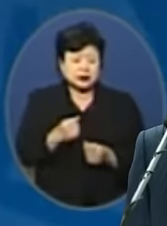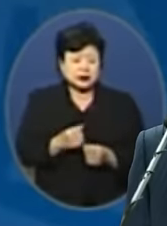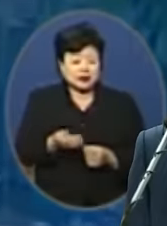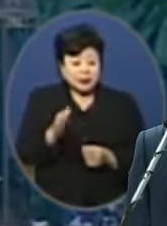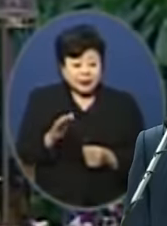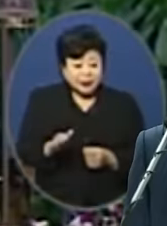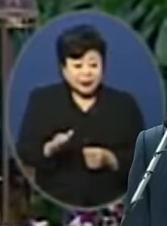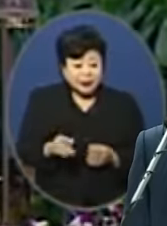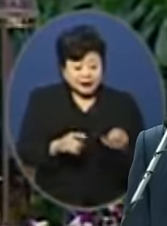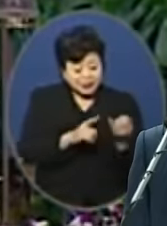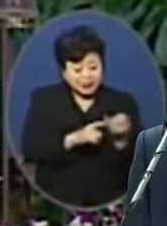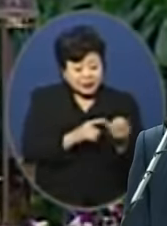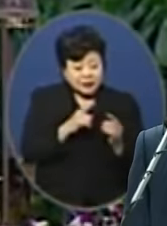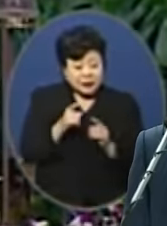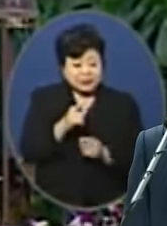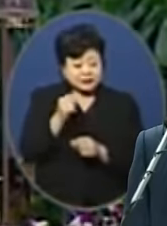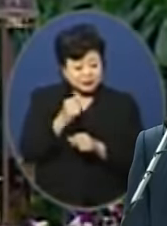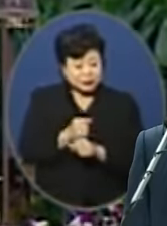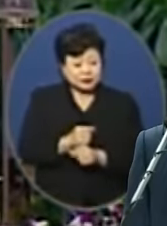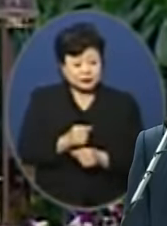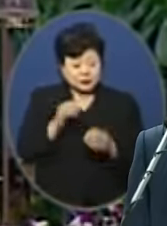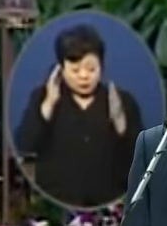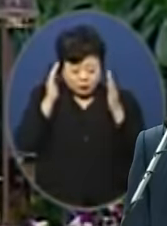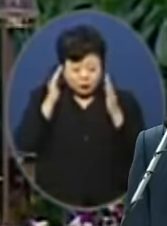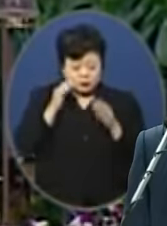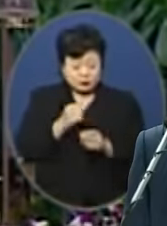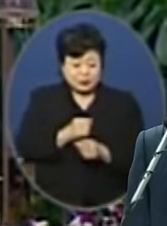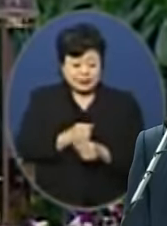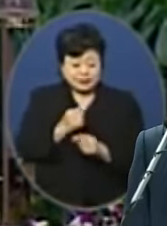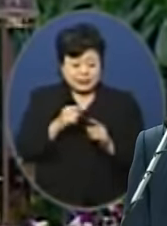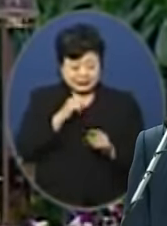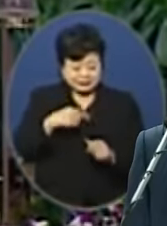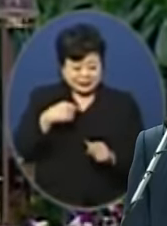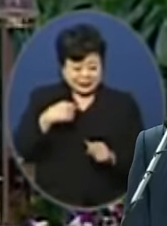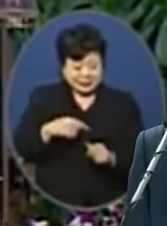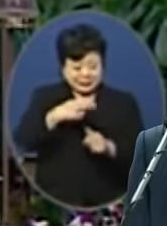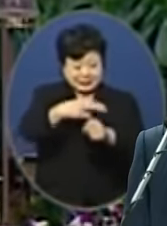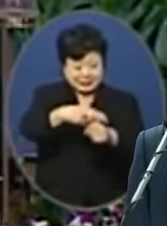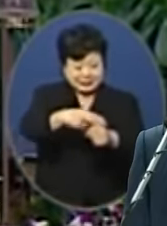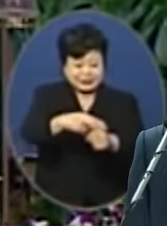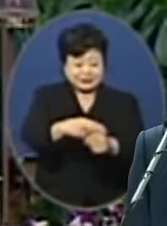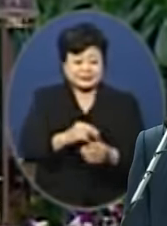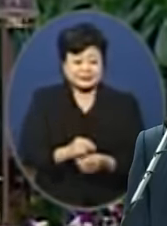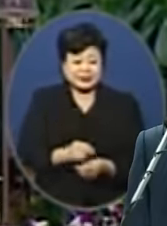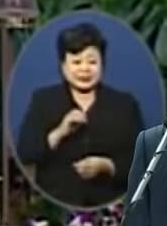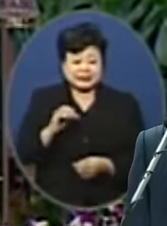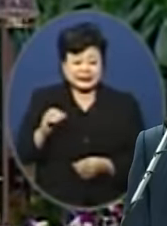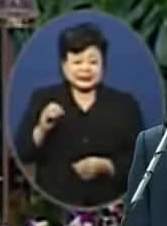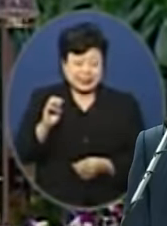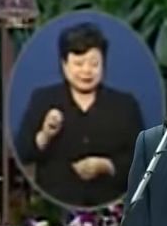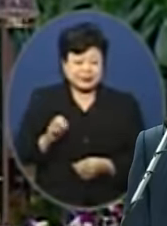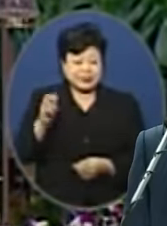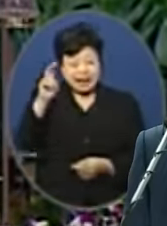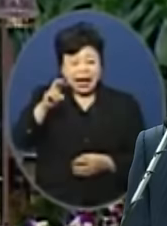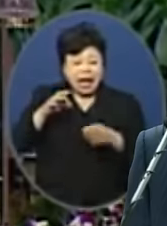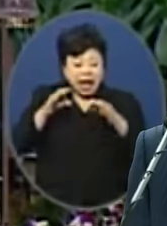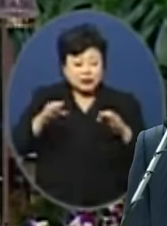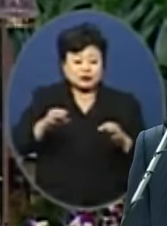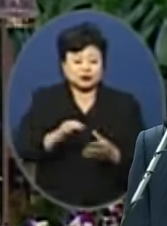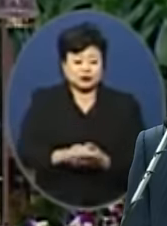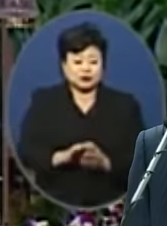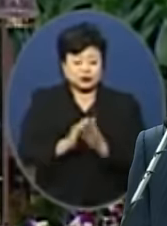살아있었습니다. 그러나 그녀는 성경 연구 교재를 만들어 성경을 가르치는 강사이며 CCM 가수이자 온라인